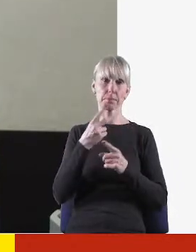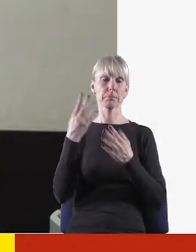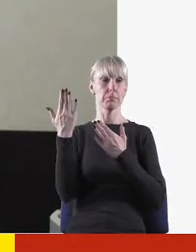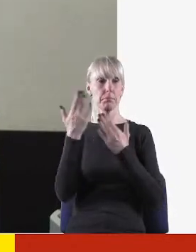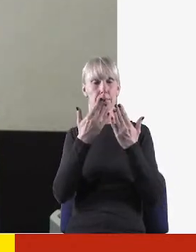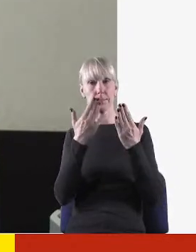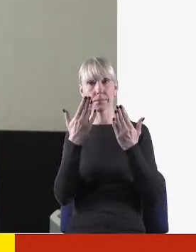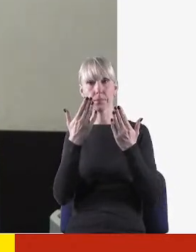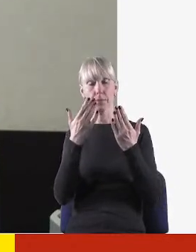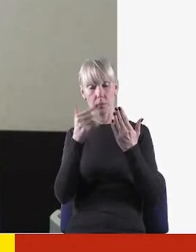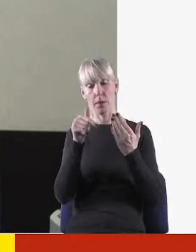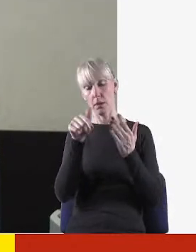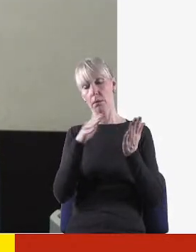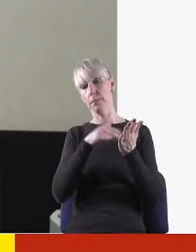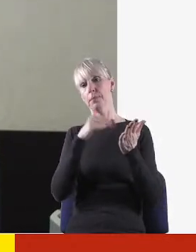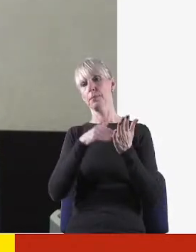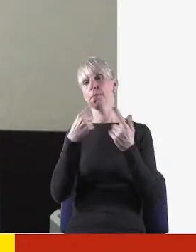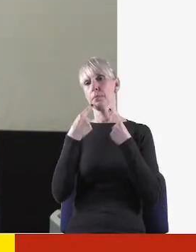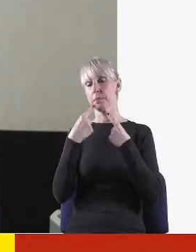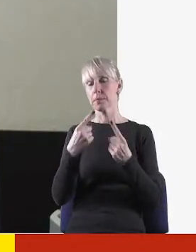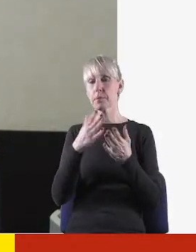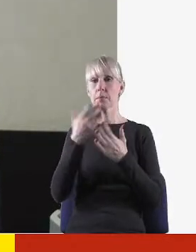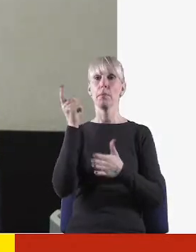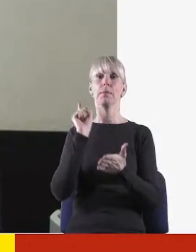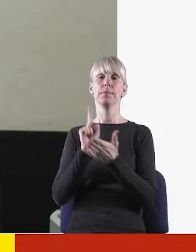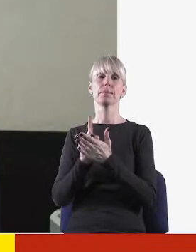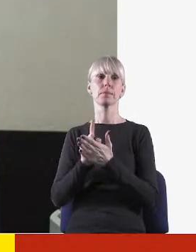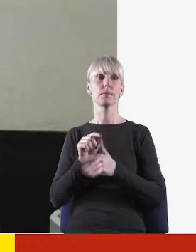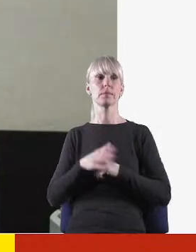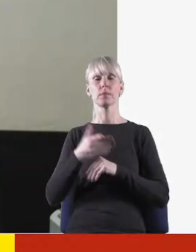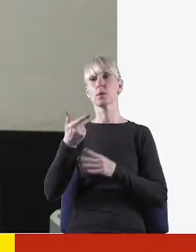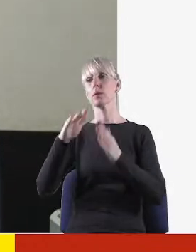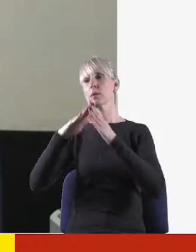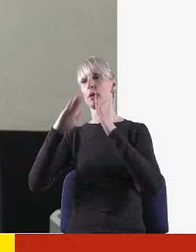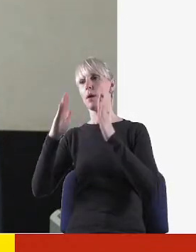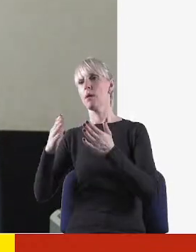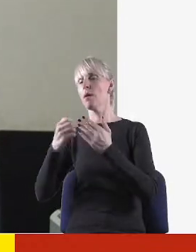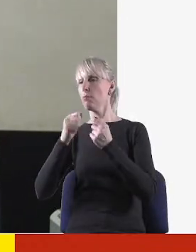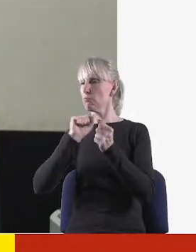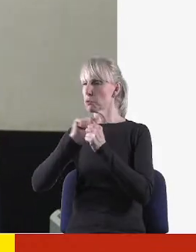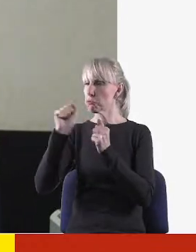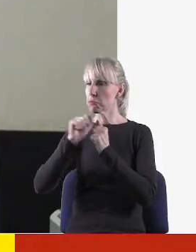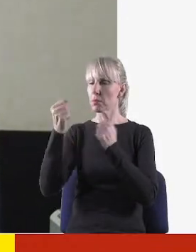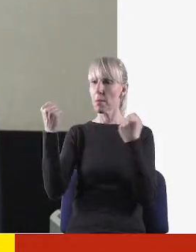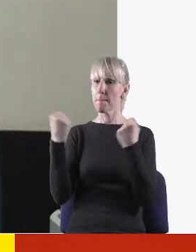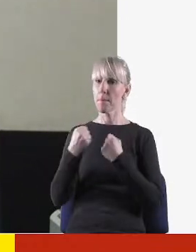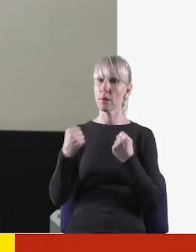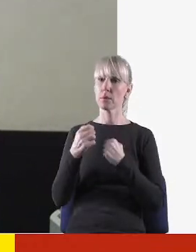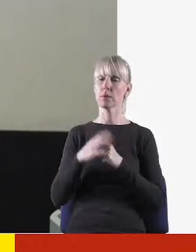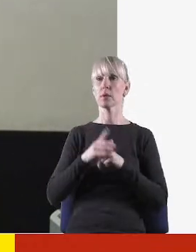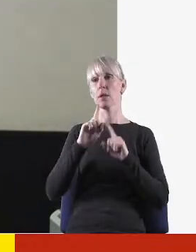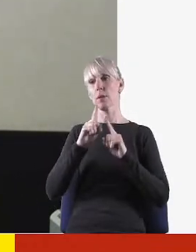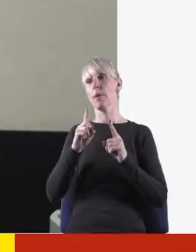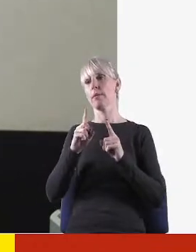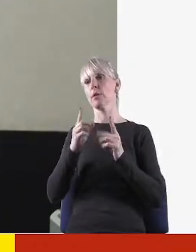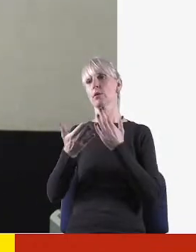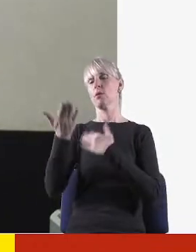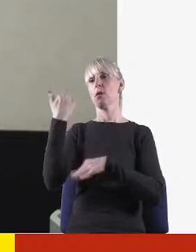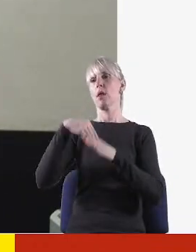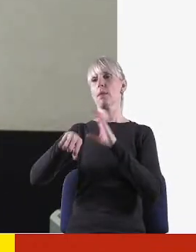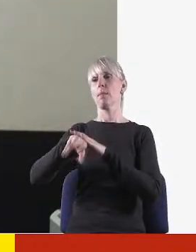stronie sukcesu, bo rzeczywiście są to nieruchomości często bardzo mocno zniszczone od wielu lat, będące pustostanami. Dziękuję